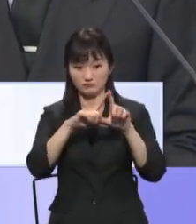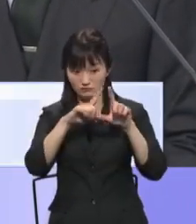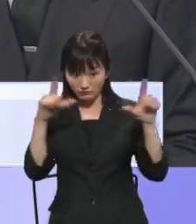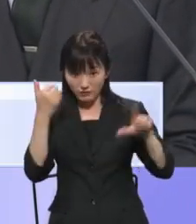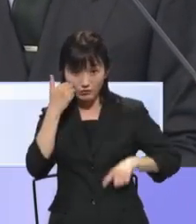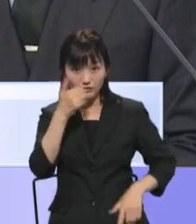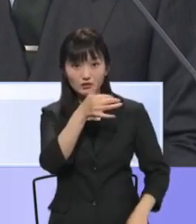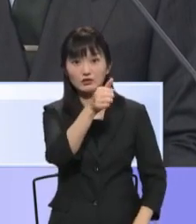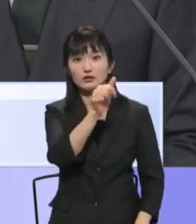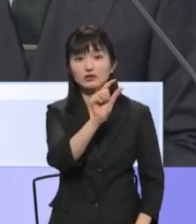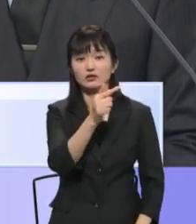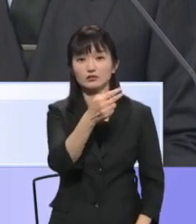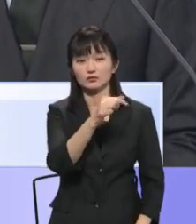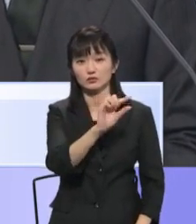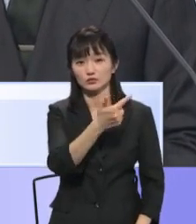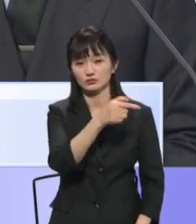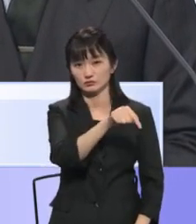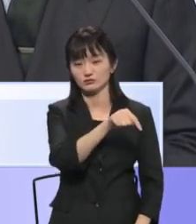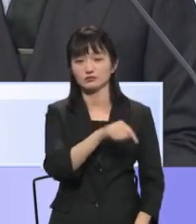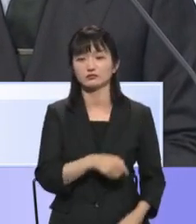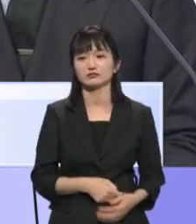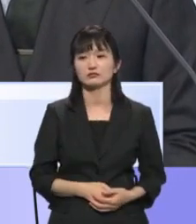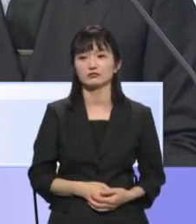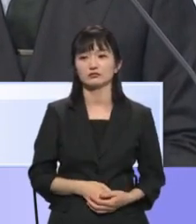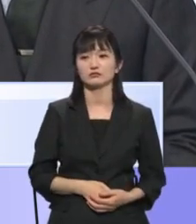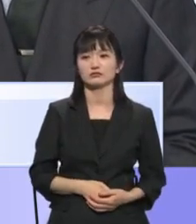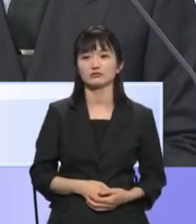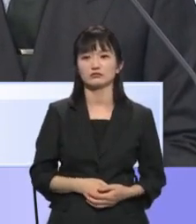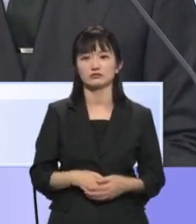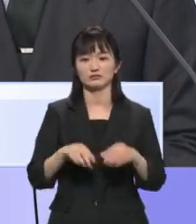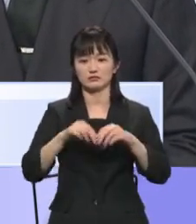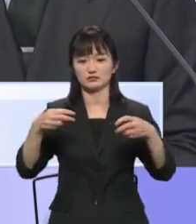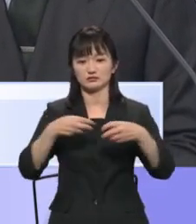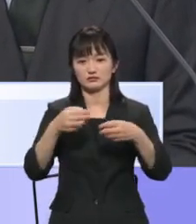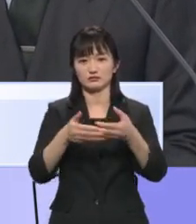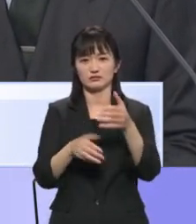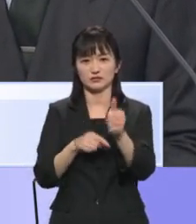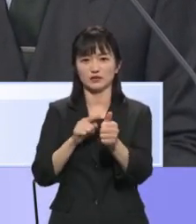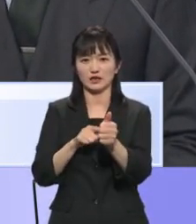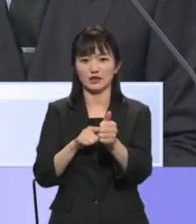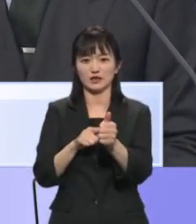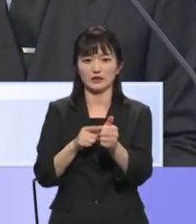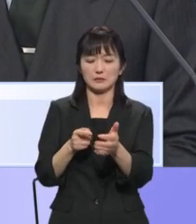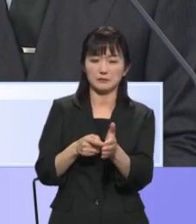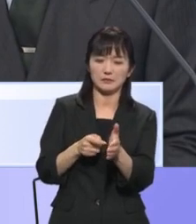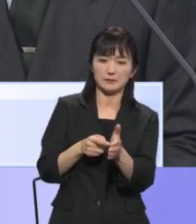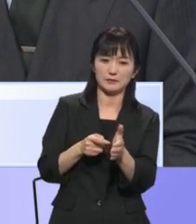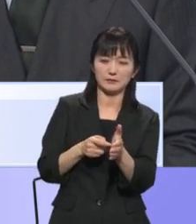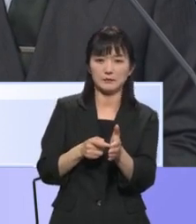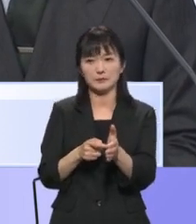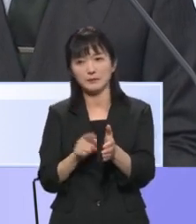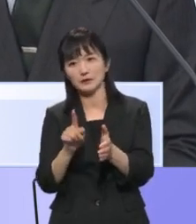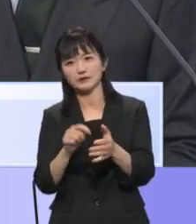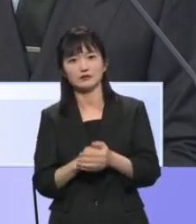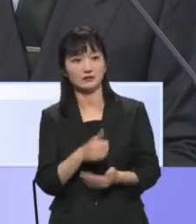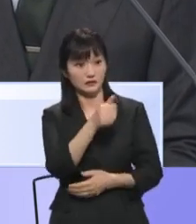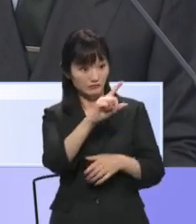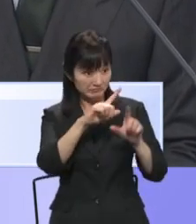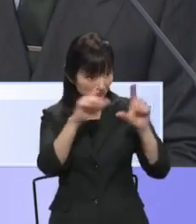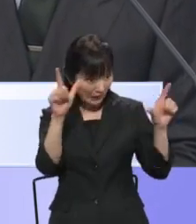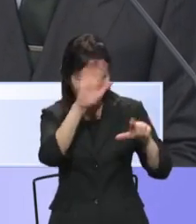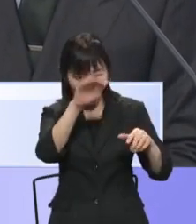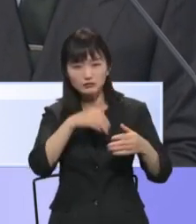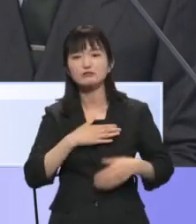장관이죠 그 이쪽 정권의 입장에서 그래서 원인형 장관이 좀 조바심이 난 거 같아요 한동건마스 타냐 나도 스타다 뭐